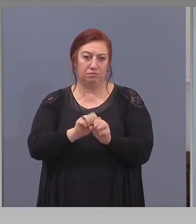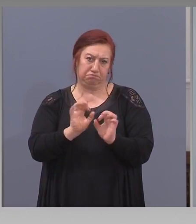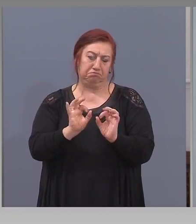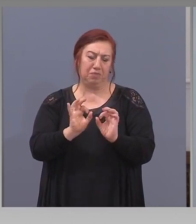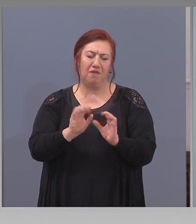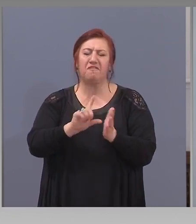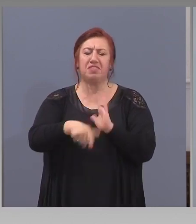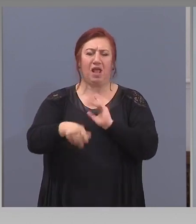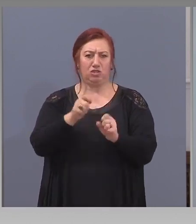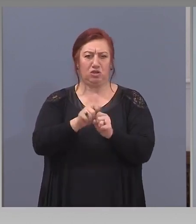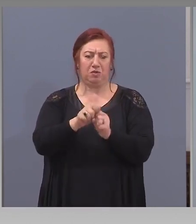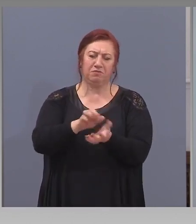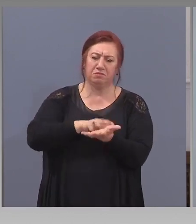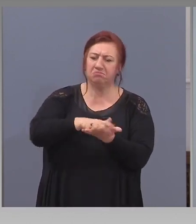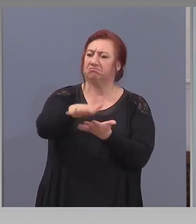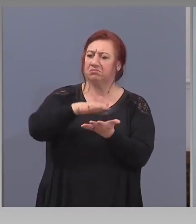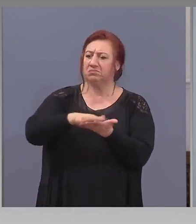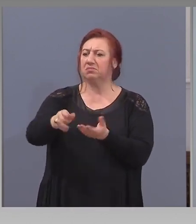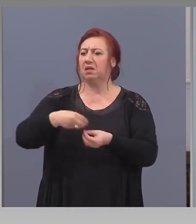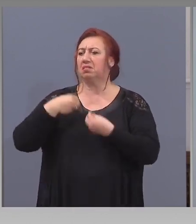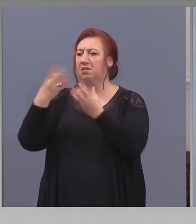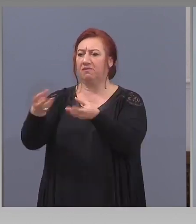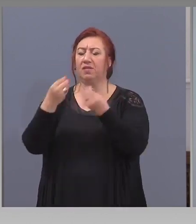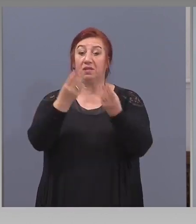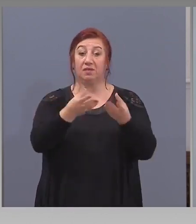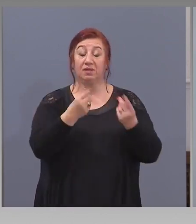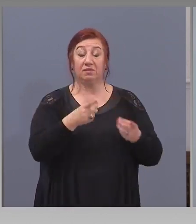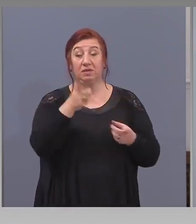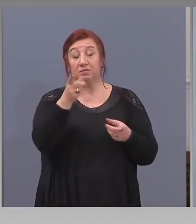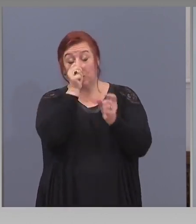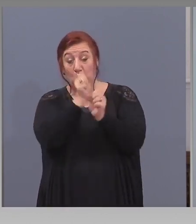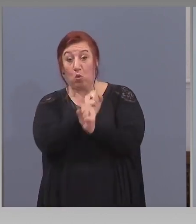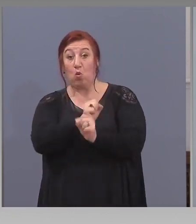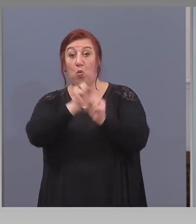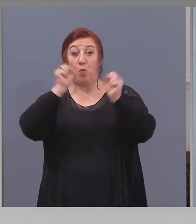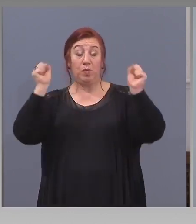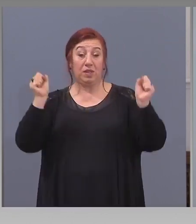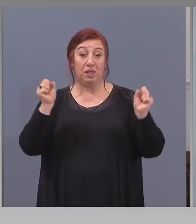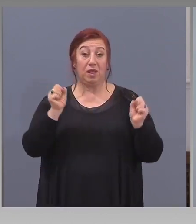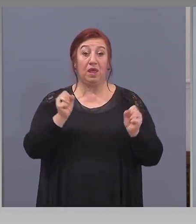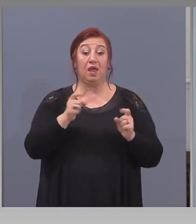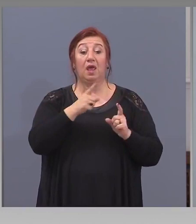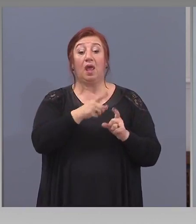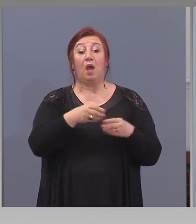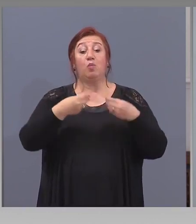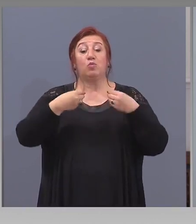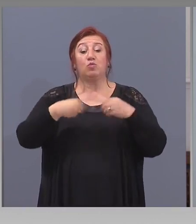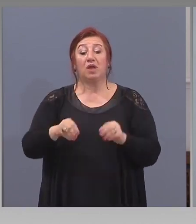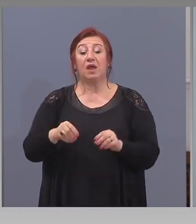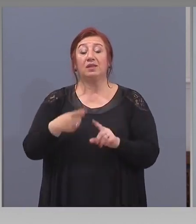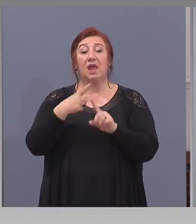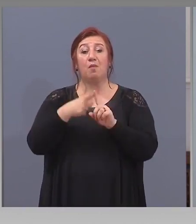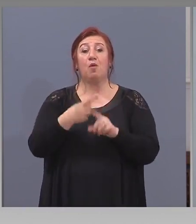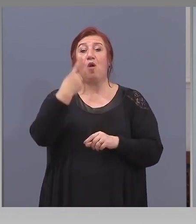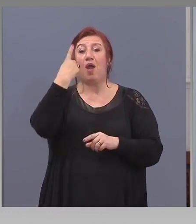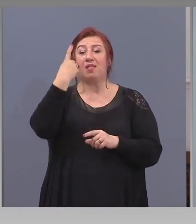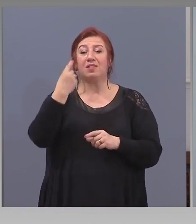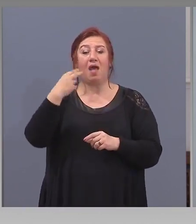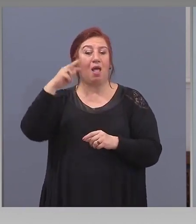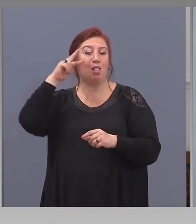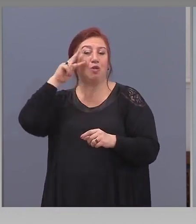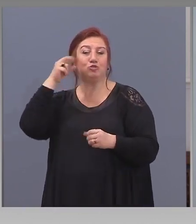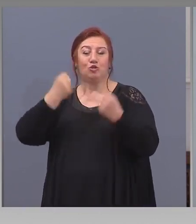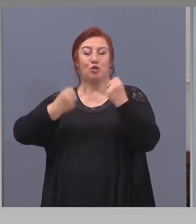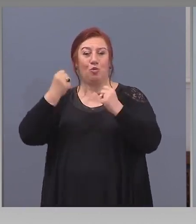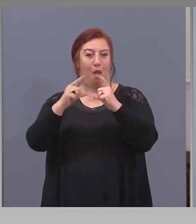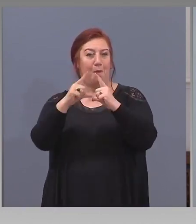направим веднага. Те много ми се обидиха, че казах, продайте си по една от мерцедесите и майбасите и ще платите за